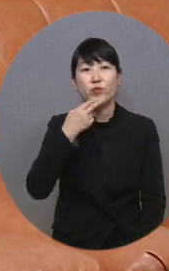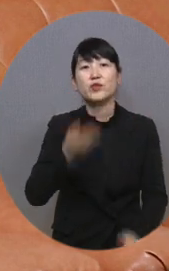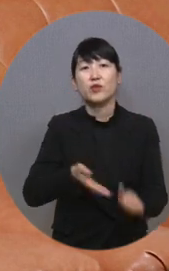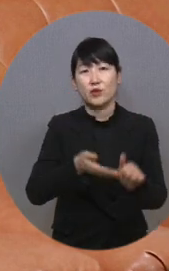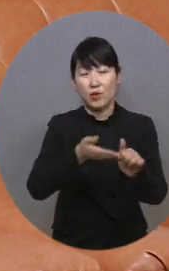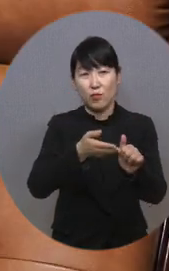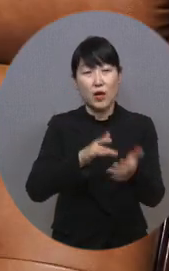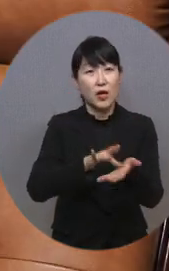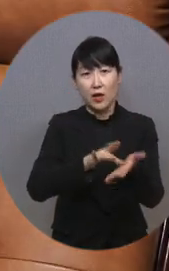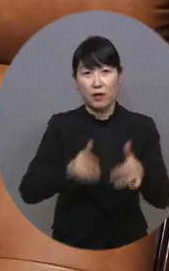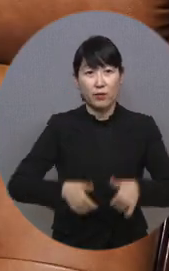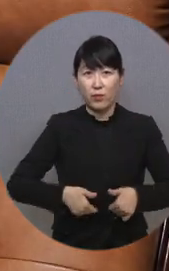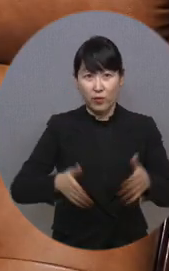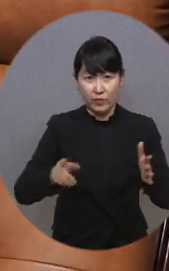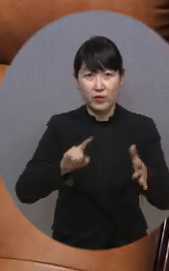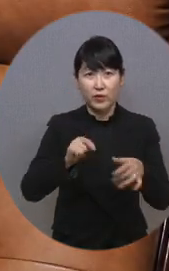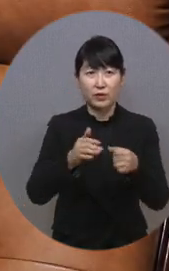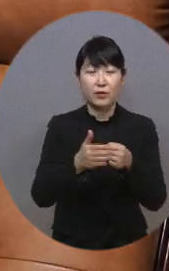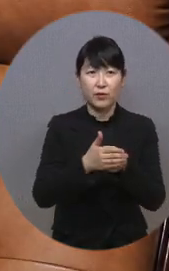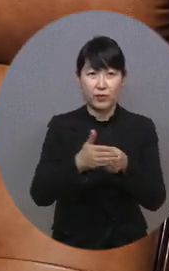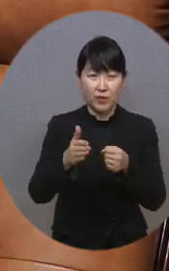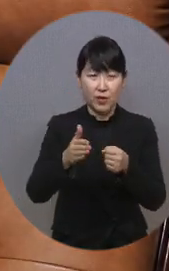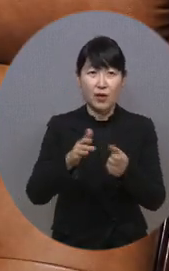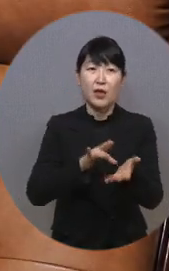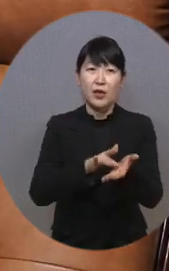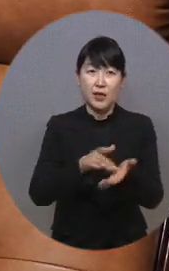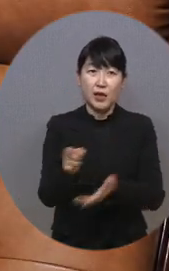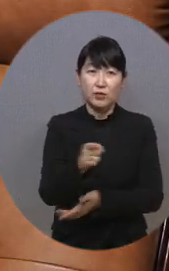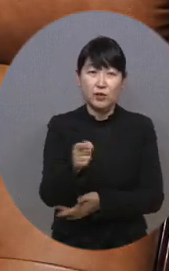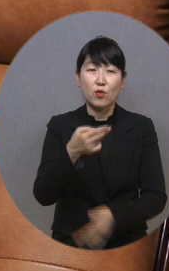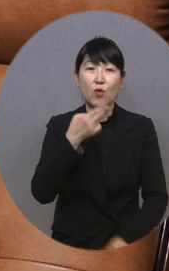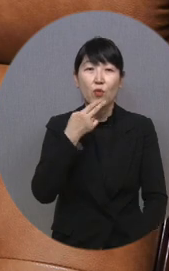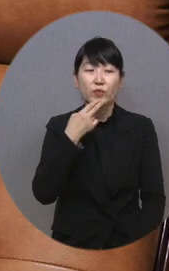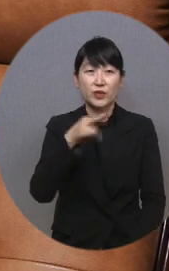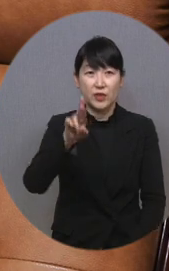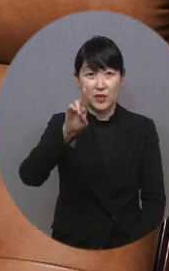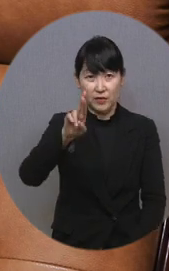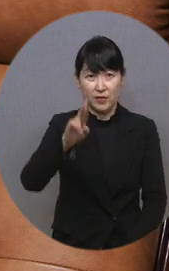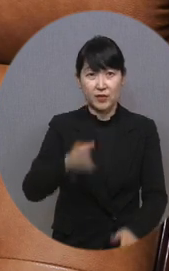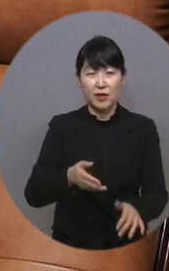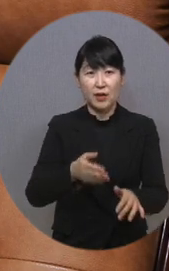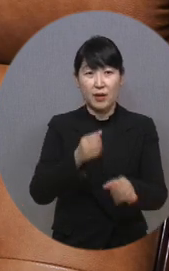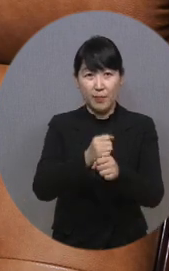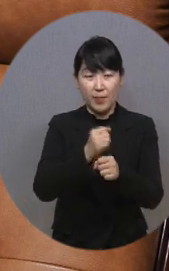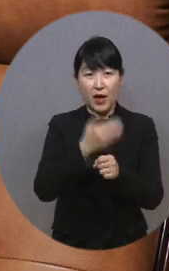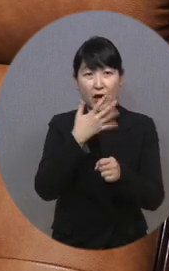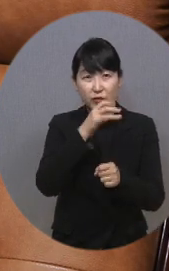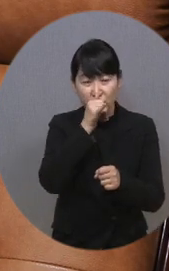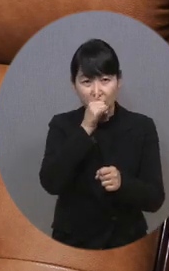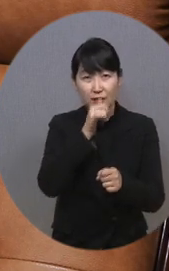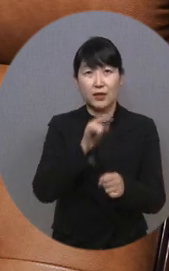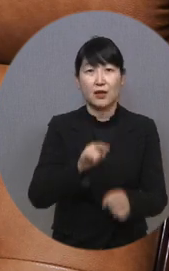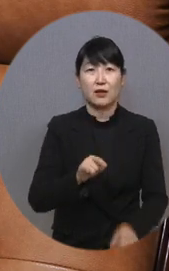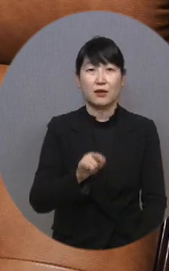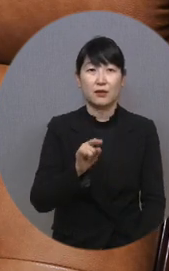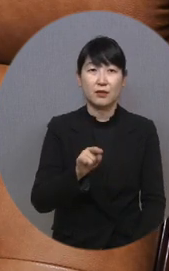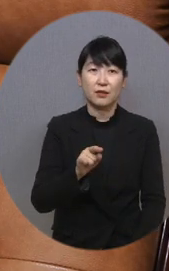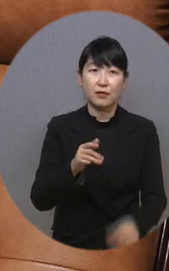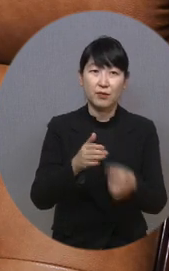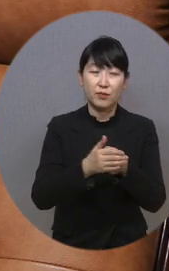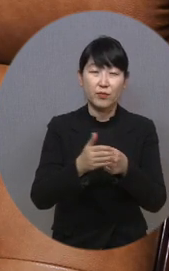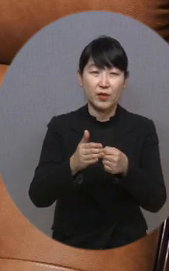주게 되니까 그렇게 하면은 농약 없는 인삼은 생산할 수 있다. 이제 제가 이제 그렇게 이야기를 했었고요. 그래서 이제 그러다